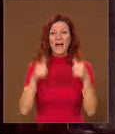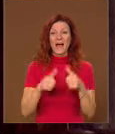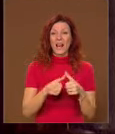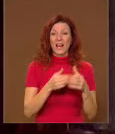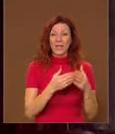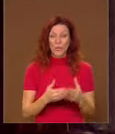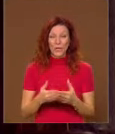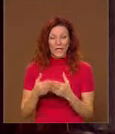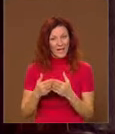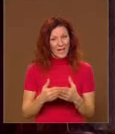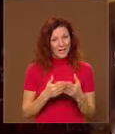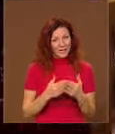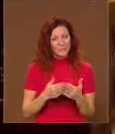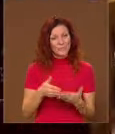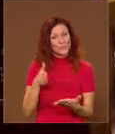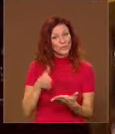служба, тази